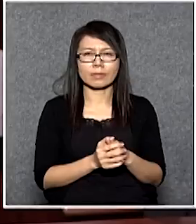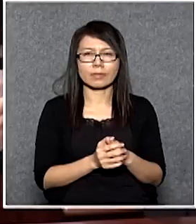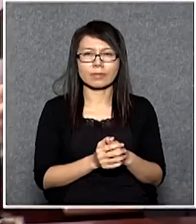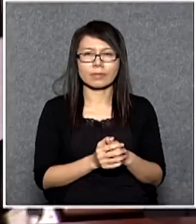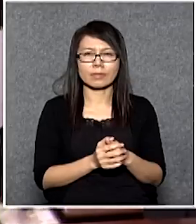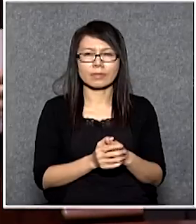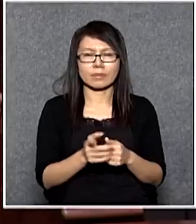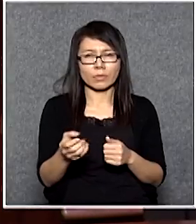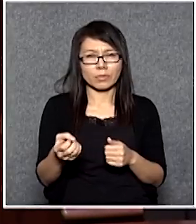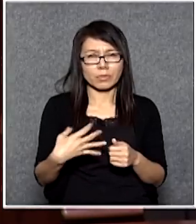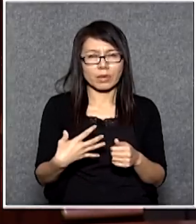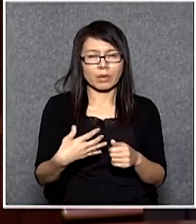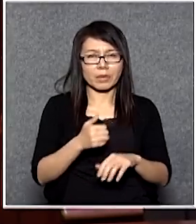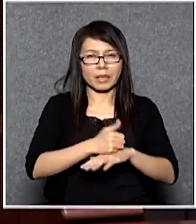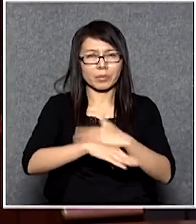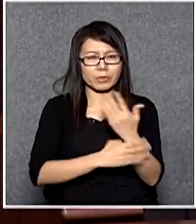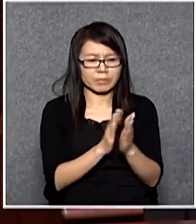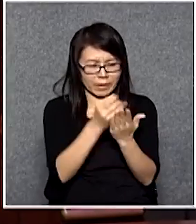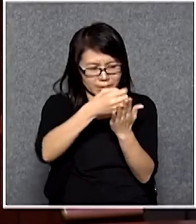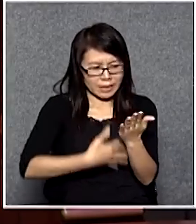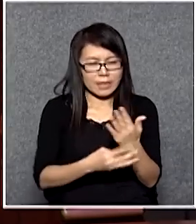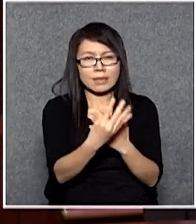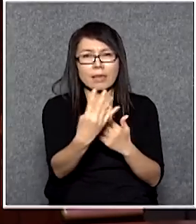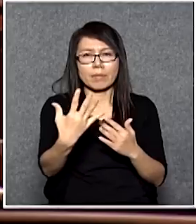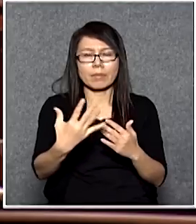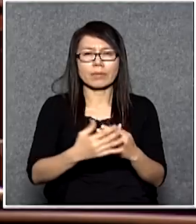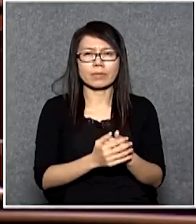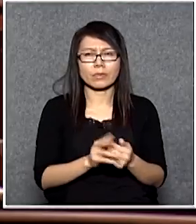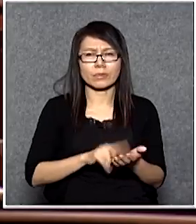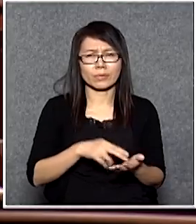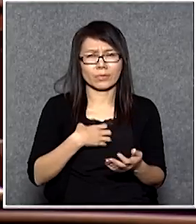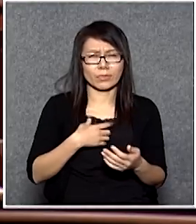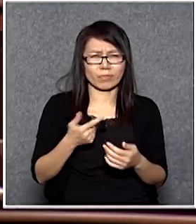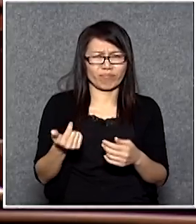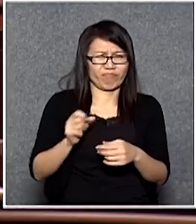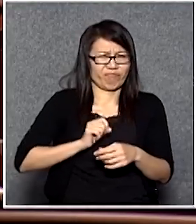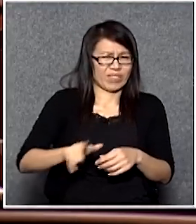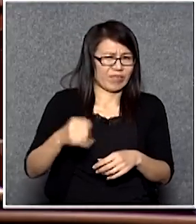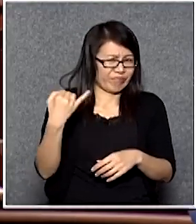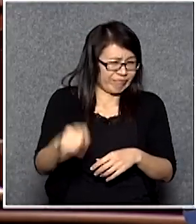他跟我說基本法四十五條，我相信他不是我的水平。